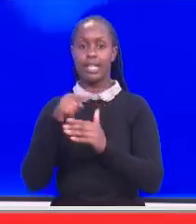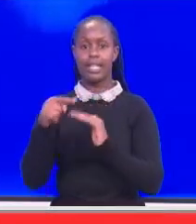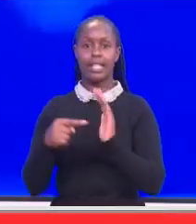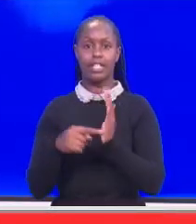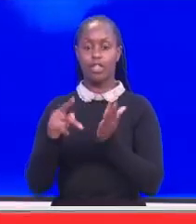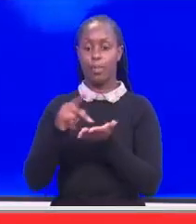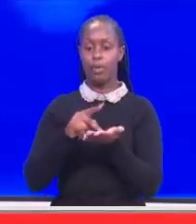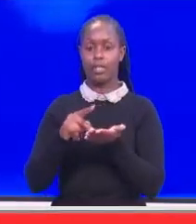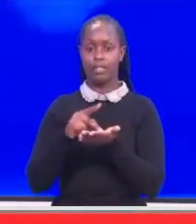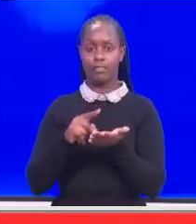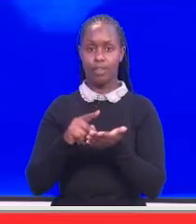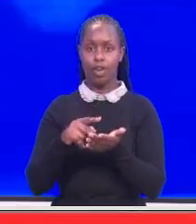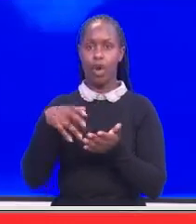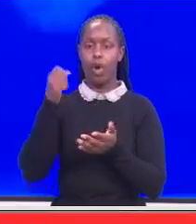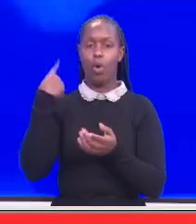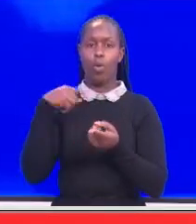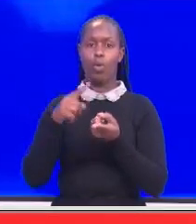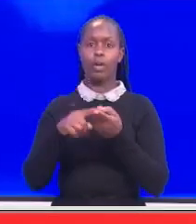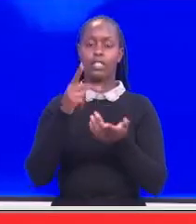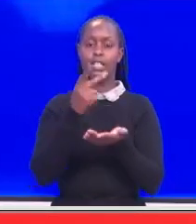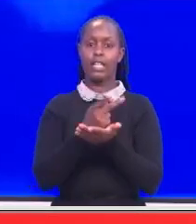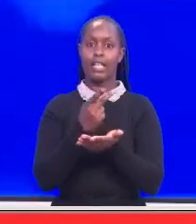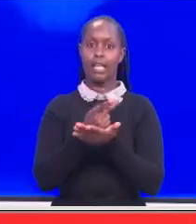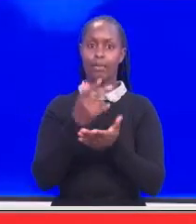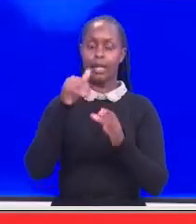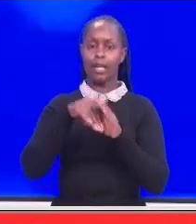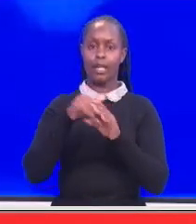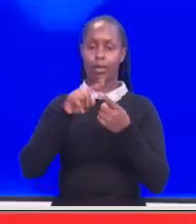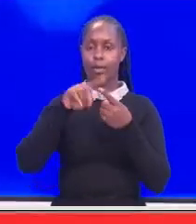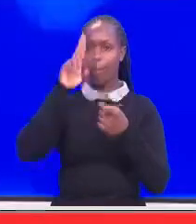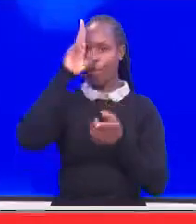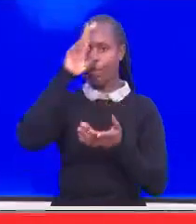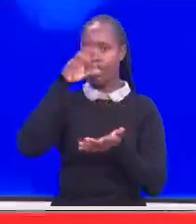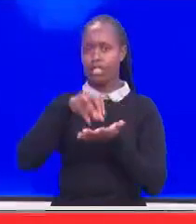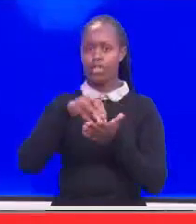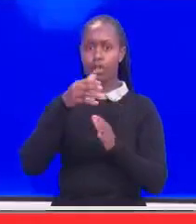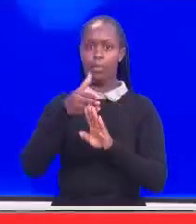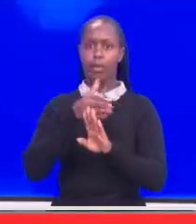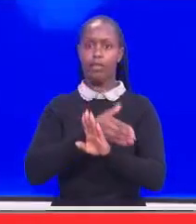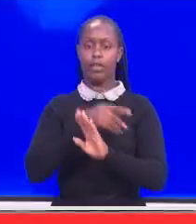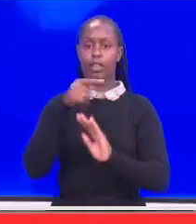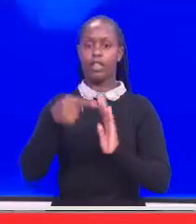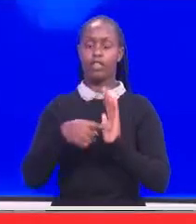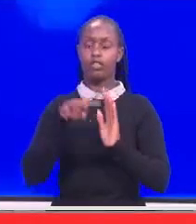ilikuwa imehifadhiwa katika kituo cha polisi cha Kiamashiri kabla ya maafisa hao